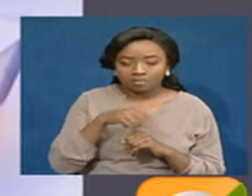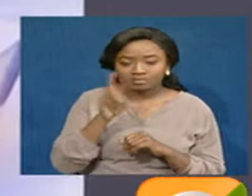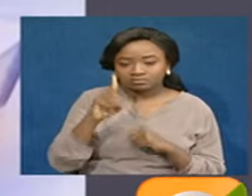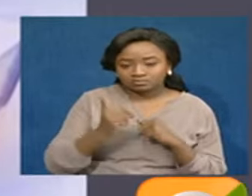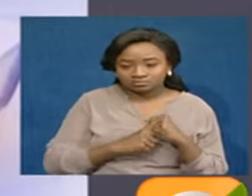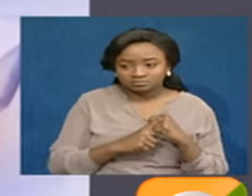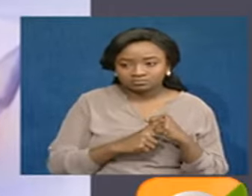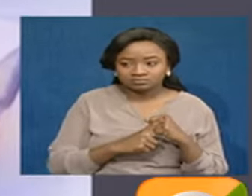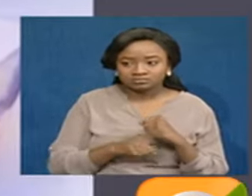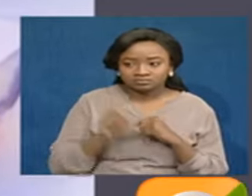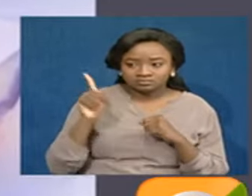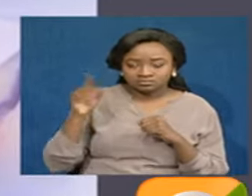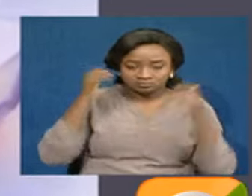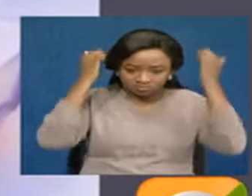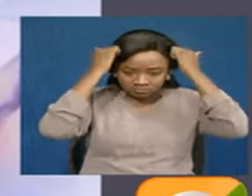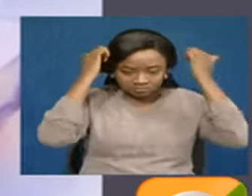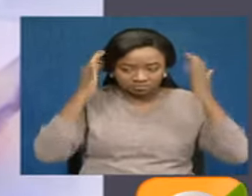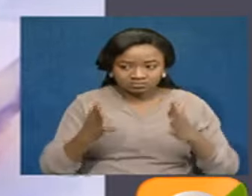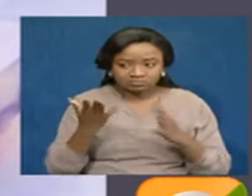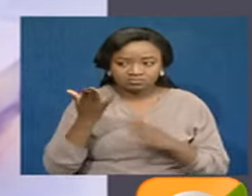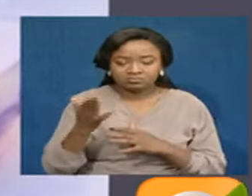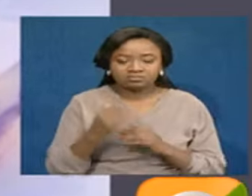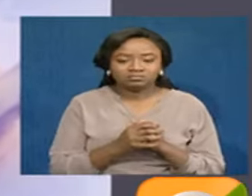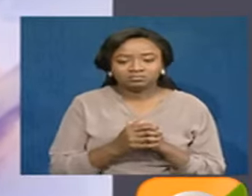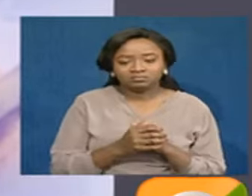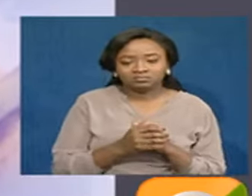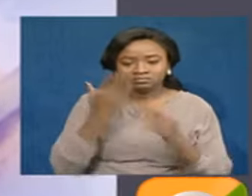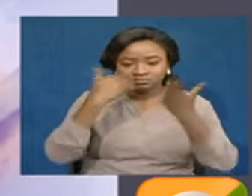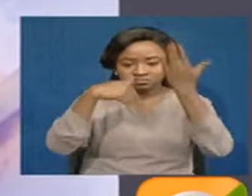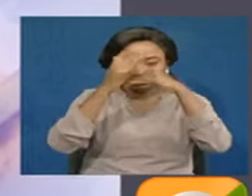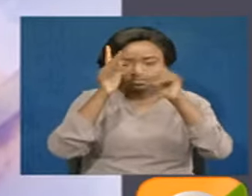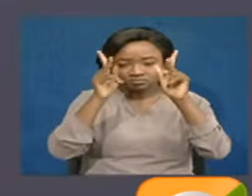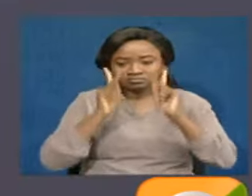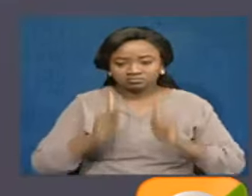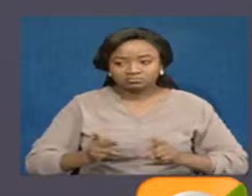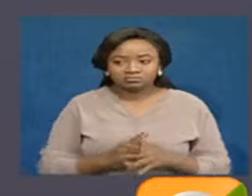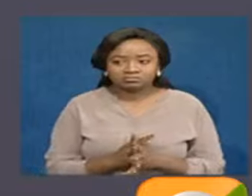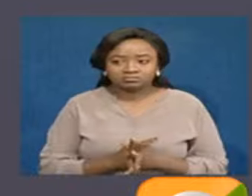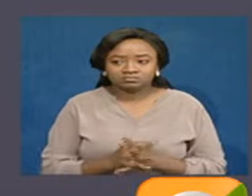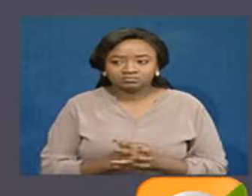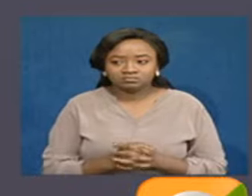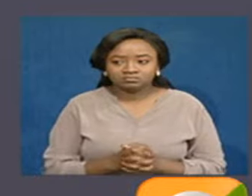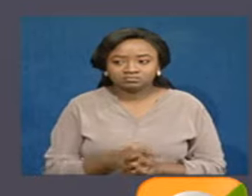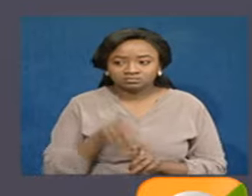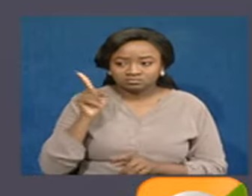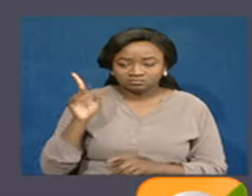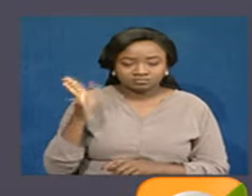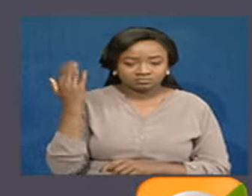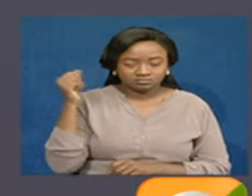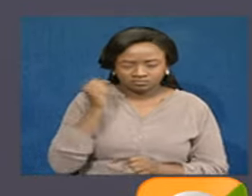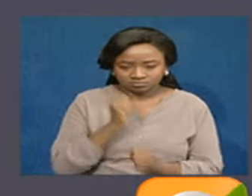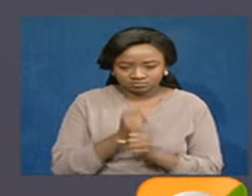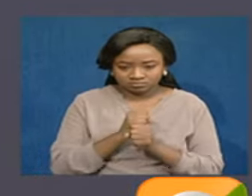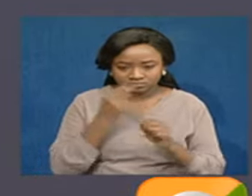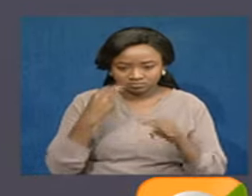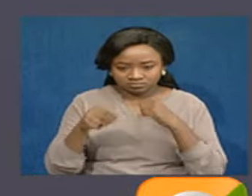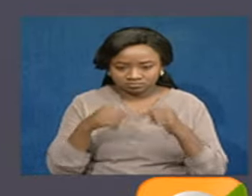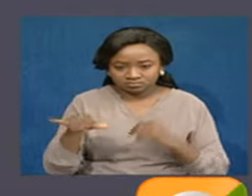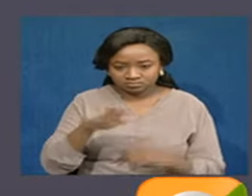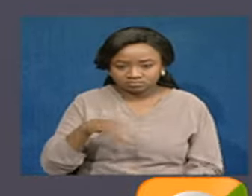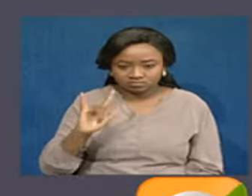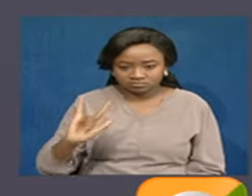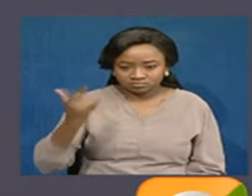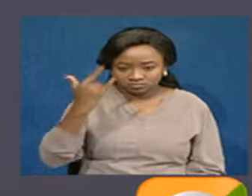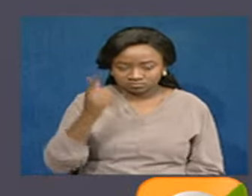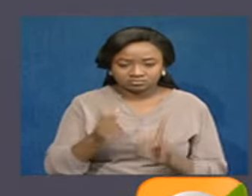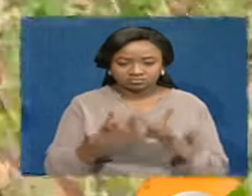26 na alikuwa mwanafunzi wa chuo cha Great Lakes University of Kisumu. Aliwahi kuhudumu kwenye hoteli moja mtaani Isli kabla